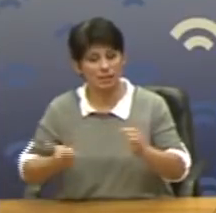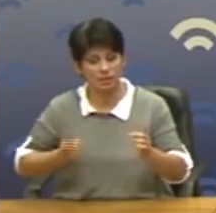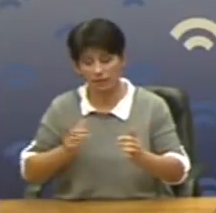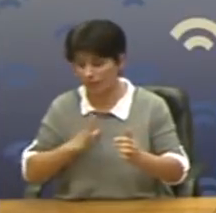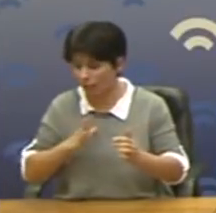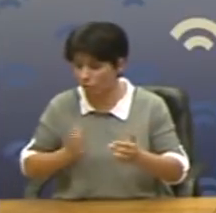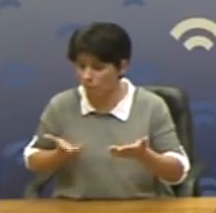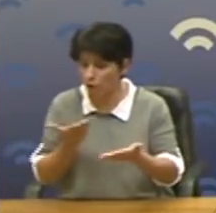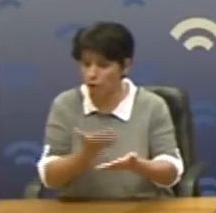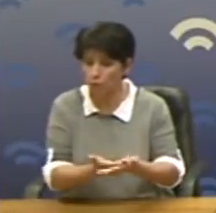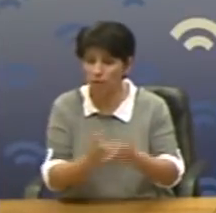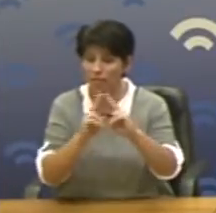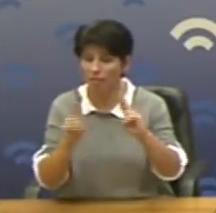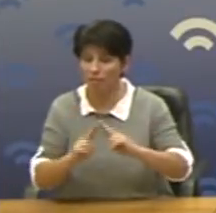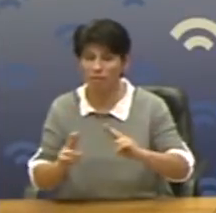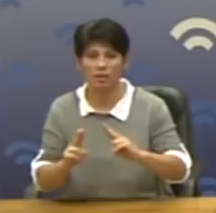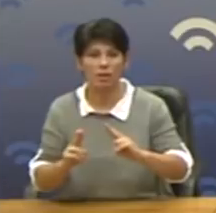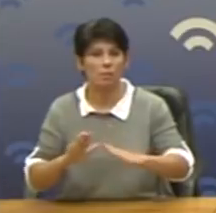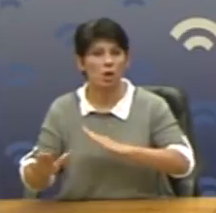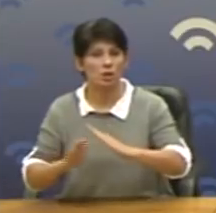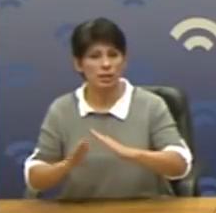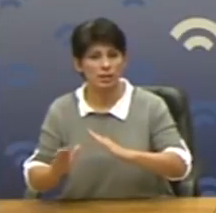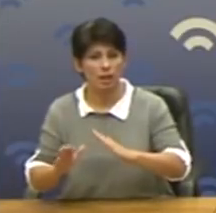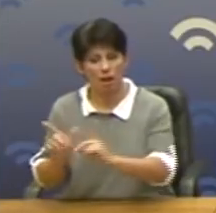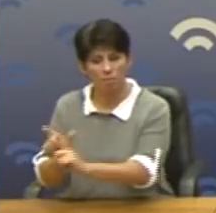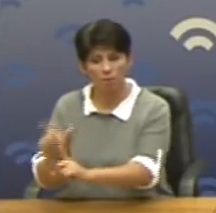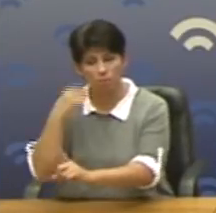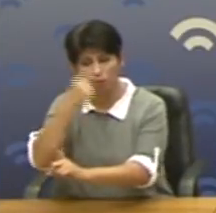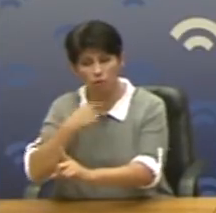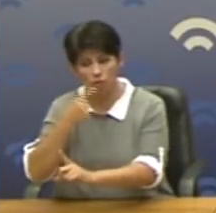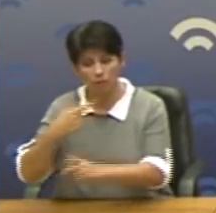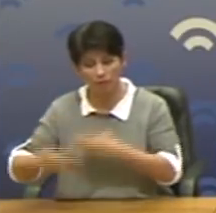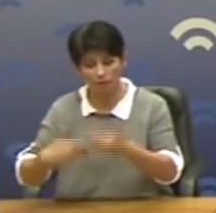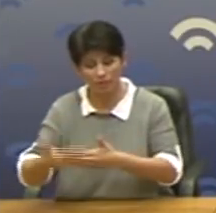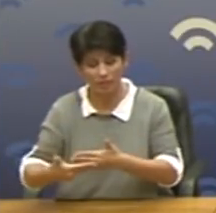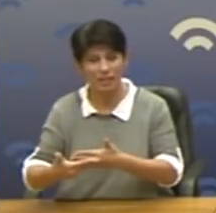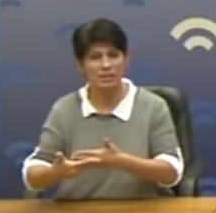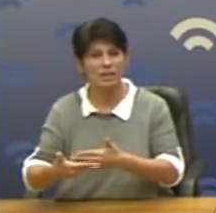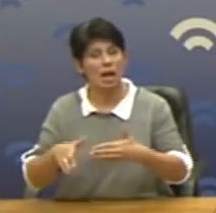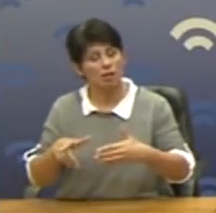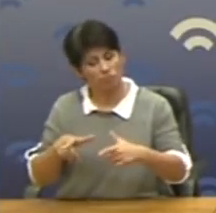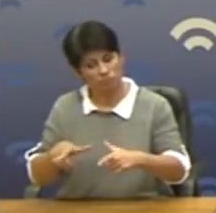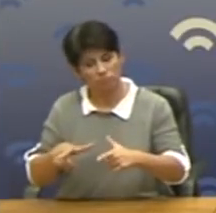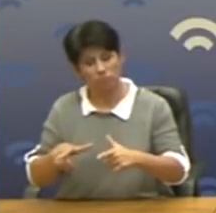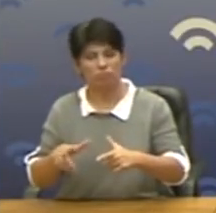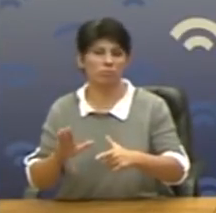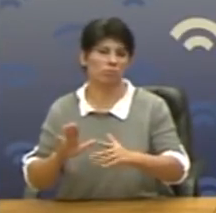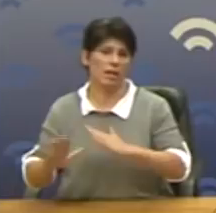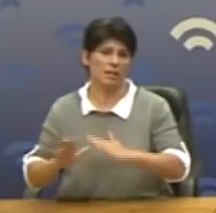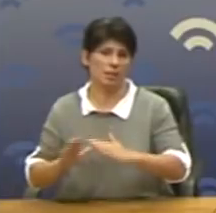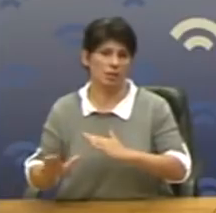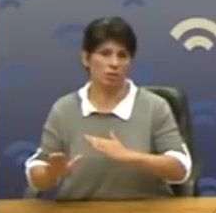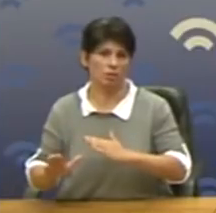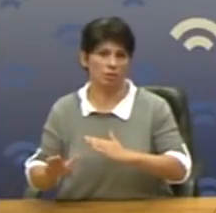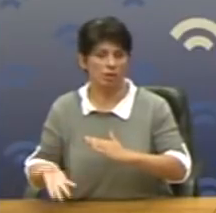πράξη, τον αποκλεισμό προσώπων από τις διαδικασίες ασύλου, τη στέρηση του δικαιώματος πραγματικής